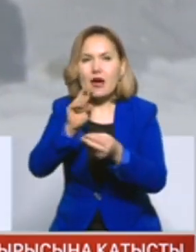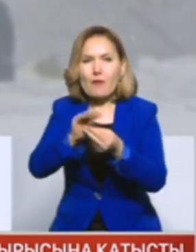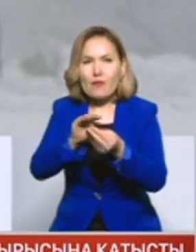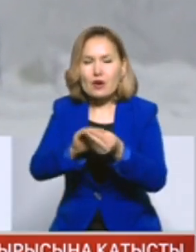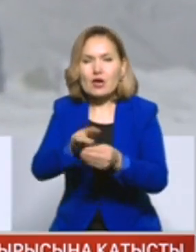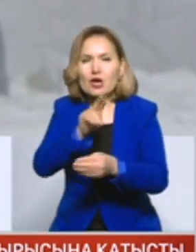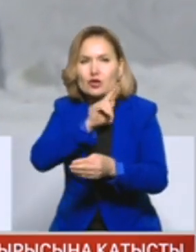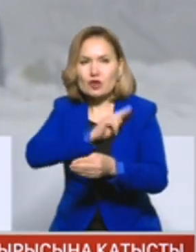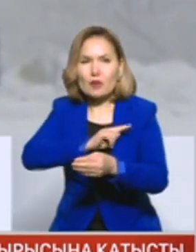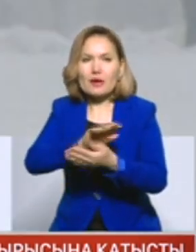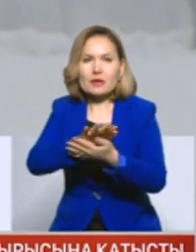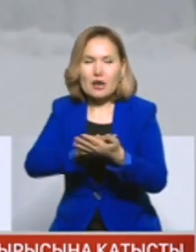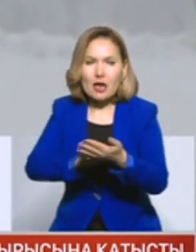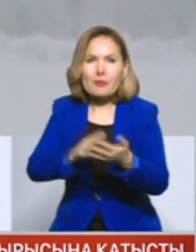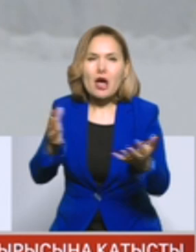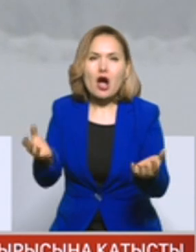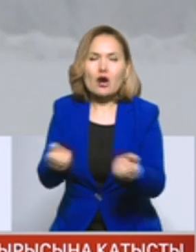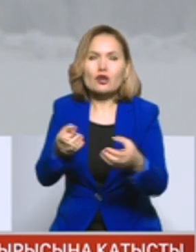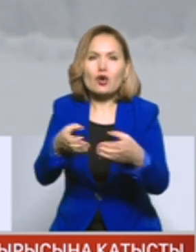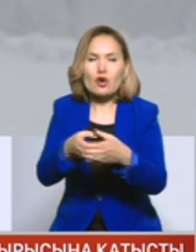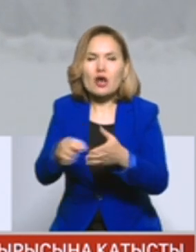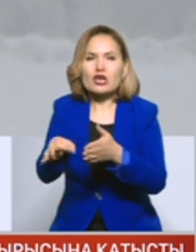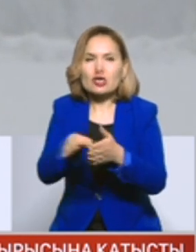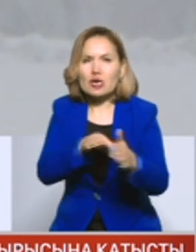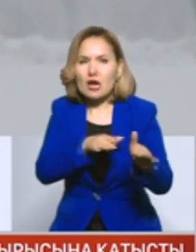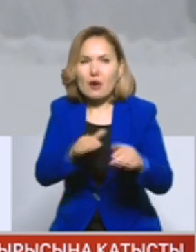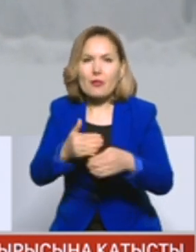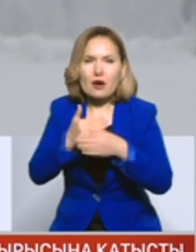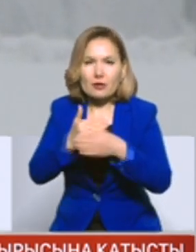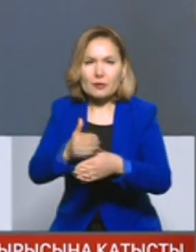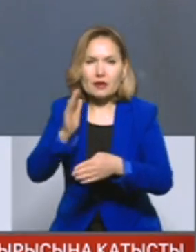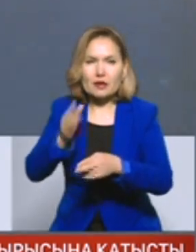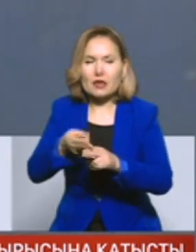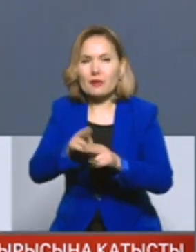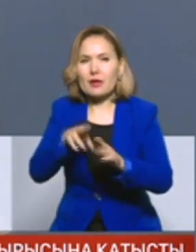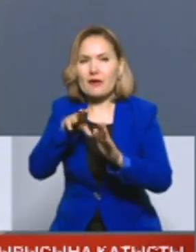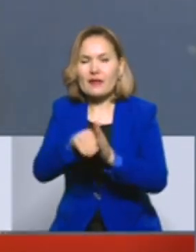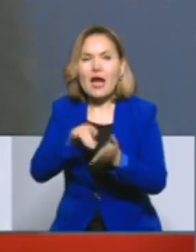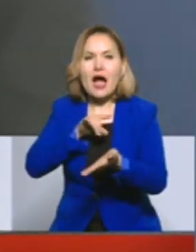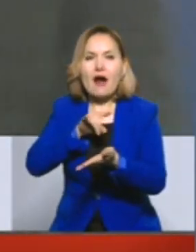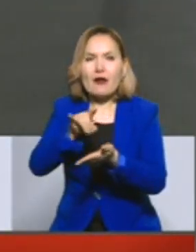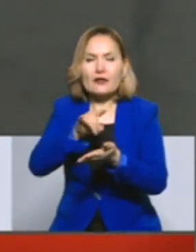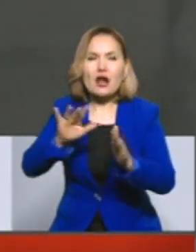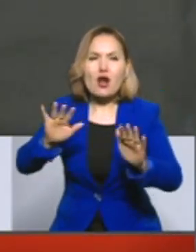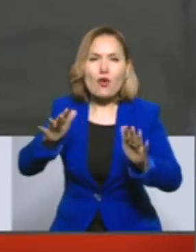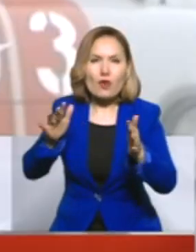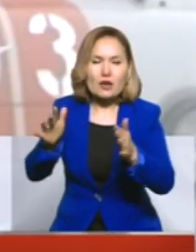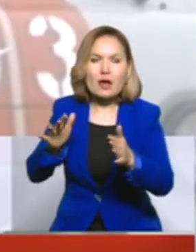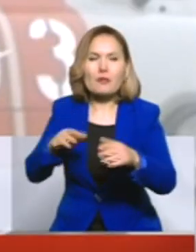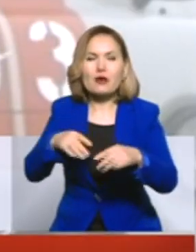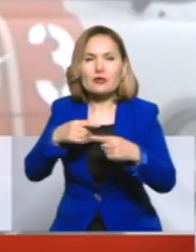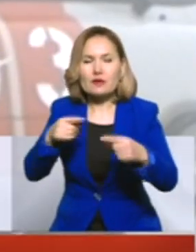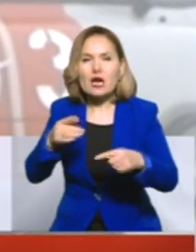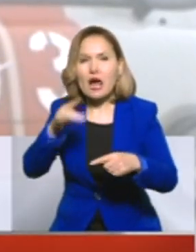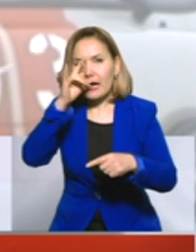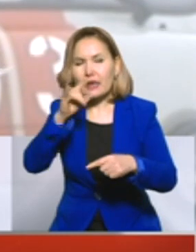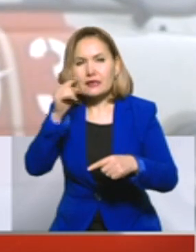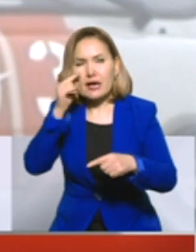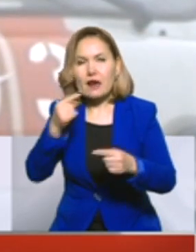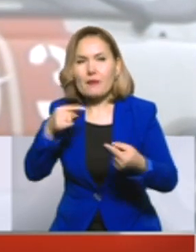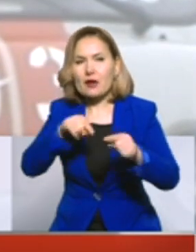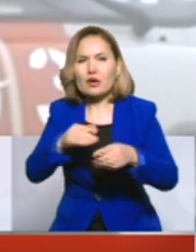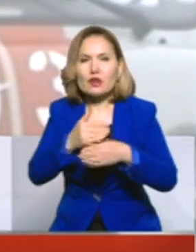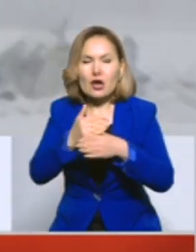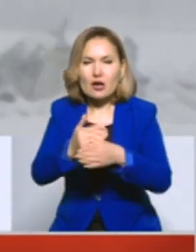шаралар қабылдауға және құтқару жұмыстарын жедел ұйымдастыруға ықпал етеді. Сонымен бірге авиациялық оқиғалар туралы өзара хабарлап,